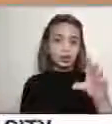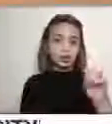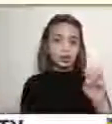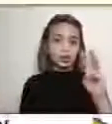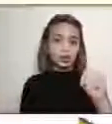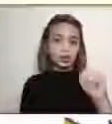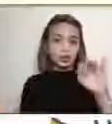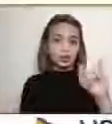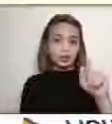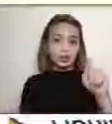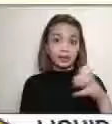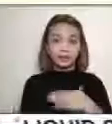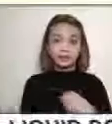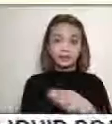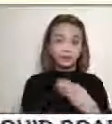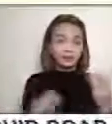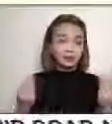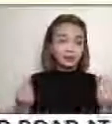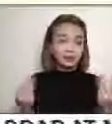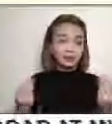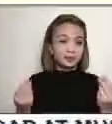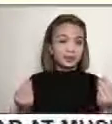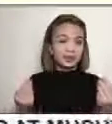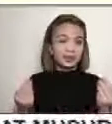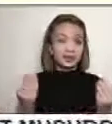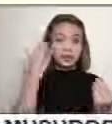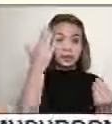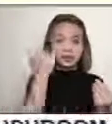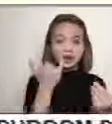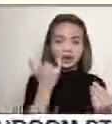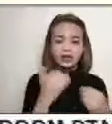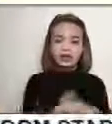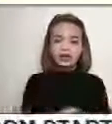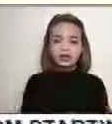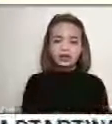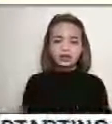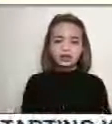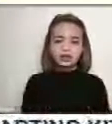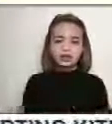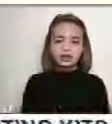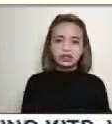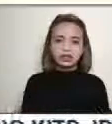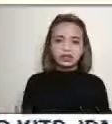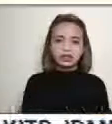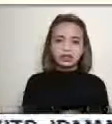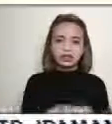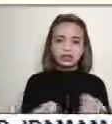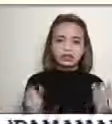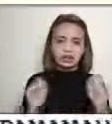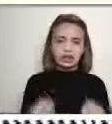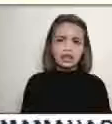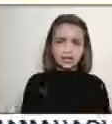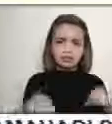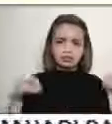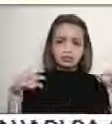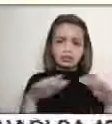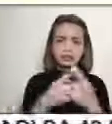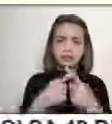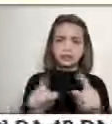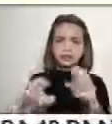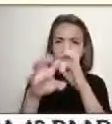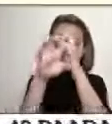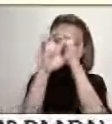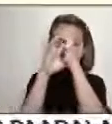po siya dito. Bali, gusto namin maka-experience na makarating dito. Kaya ngayon, okay naman, masaya